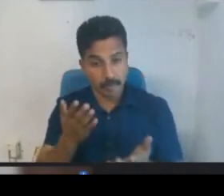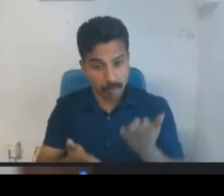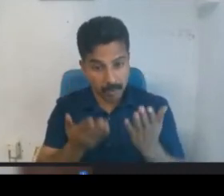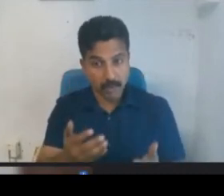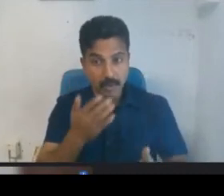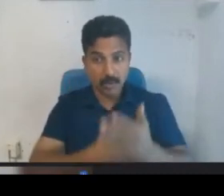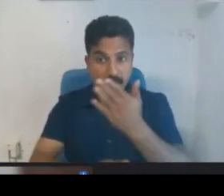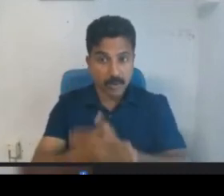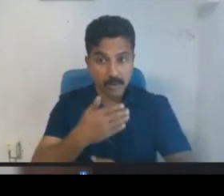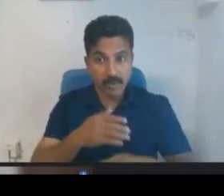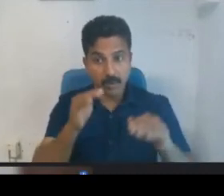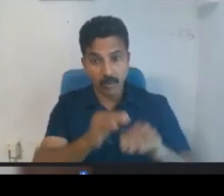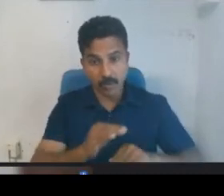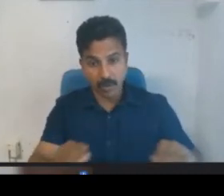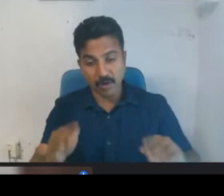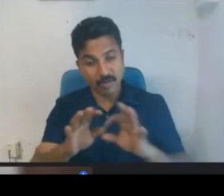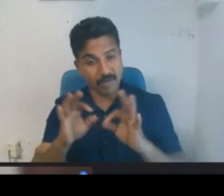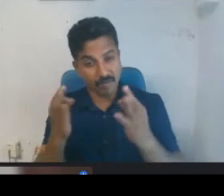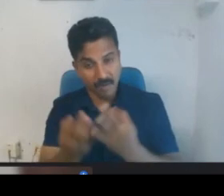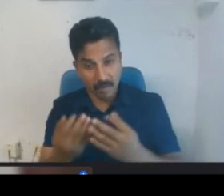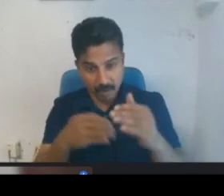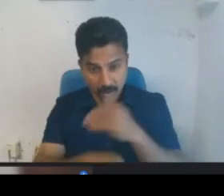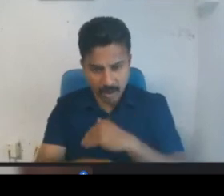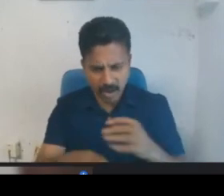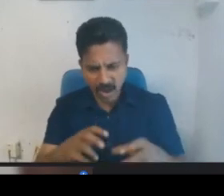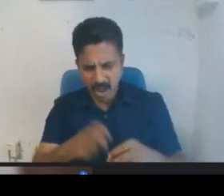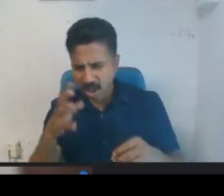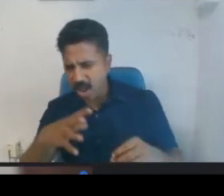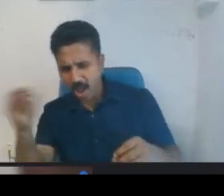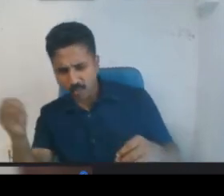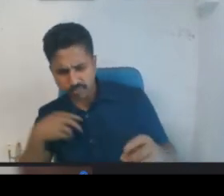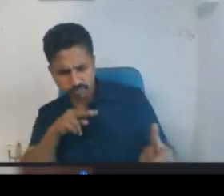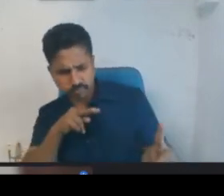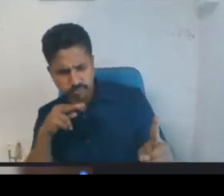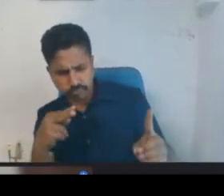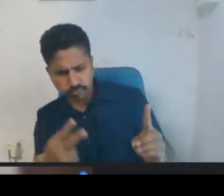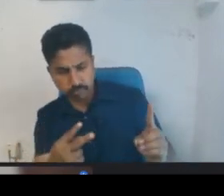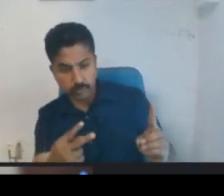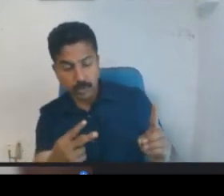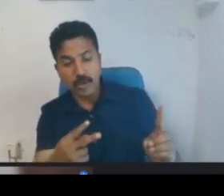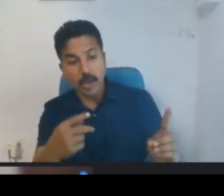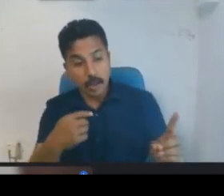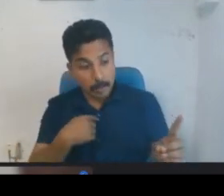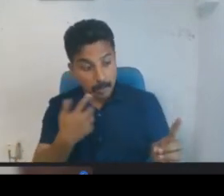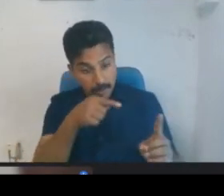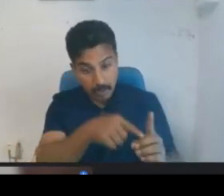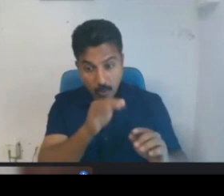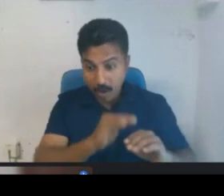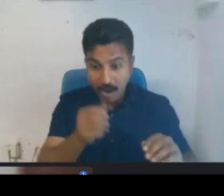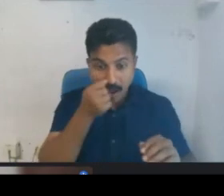ഒരു ഭിന്നശേഷി കുട്ടി ഉൾപ്പെടുന്ന കുടുംബത്തിൽ നിന്ന് പുറത്തു നിൽക്കുന്ന ഒരാളായതുകൊണ്ട് തന്നെ എന്നെക്കാൾ കൂടുതൽ